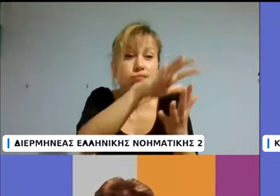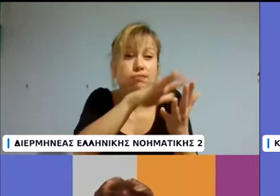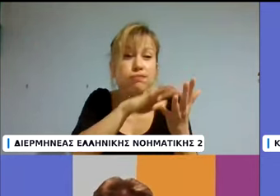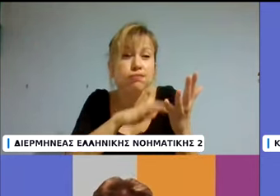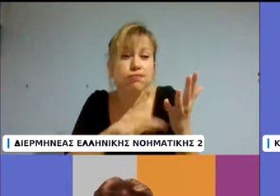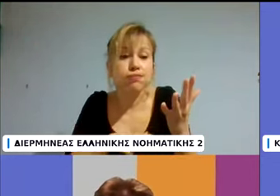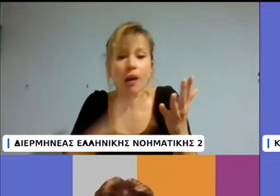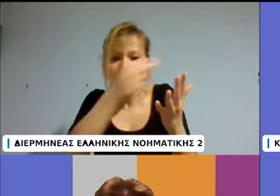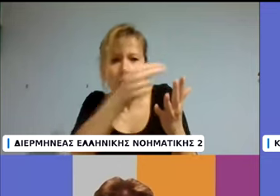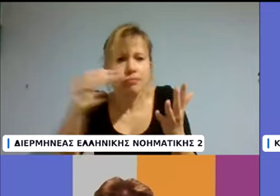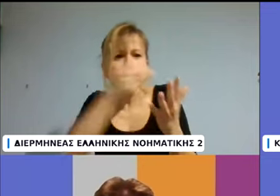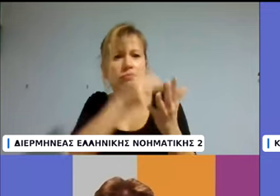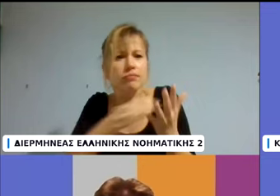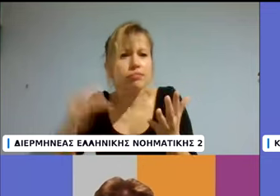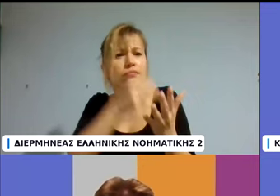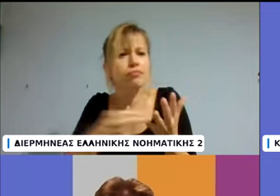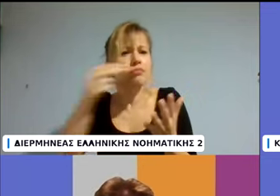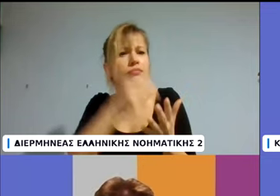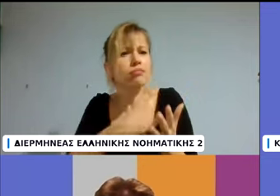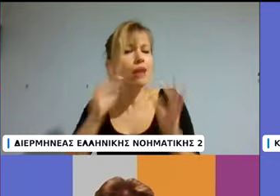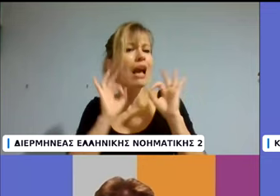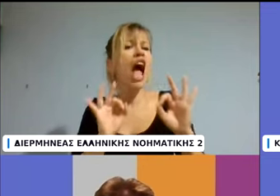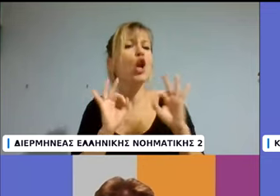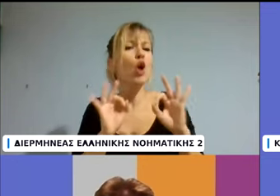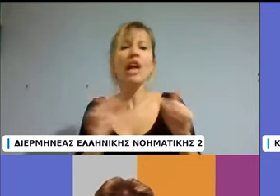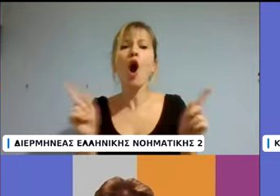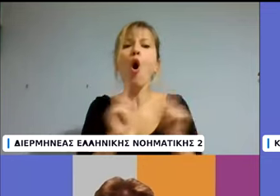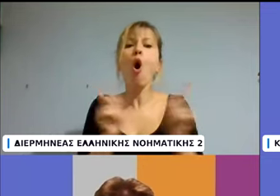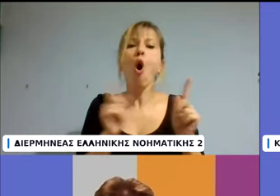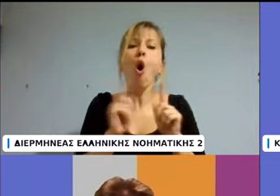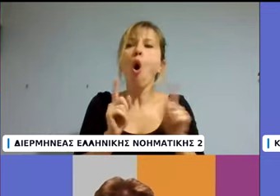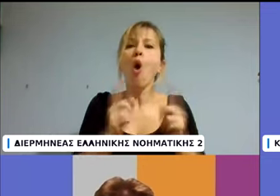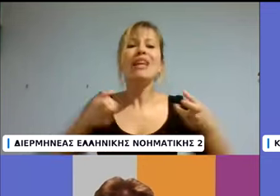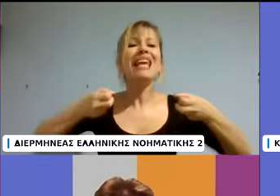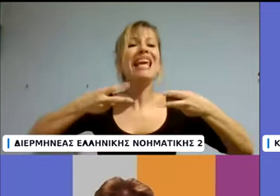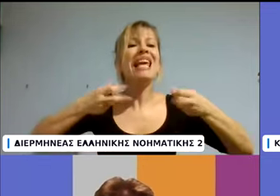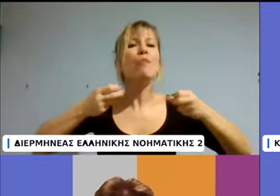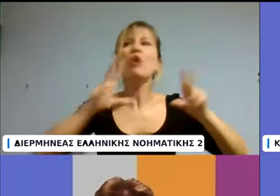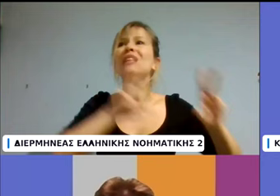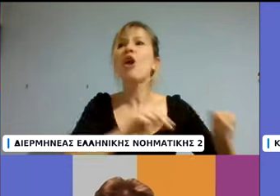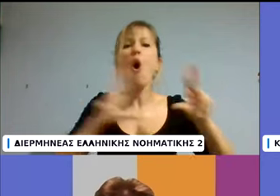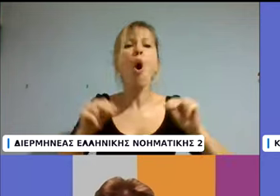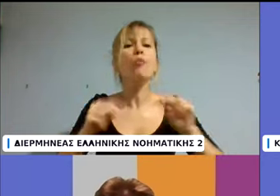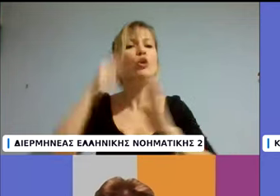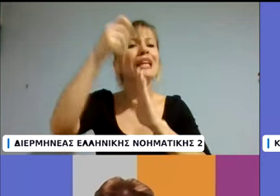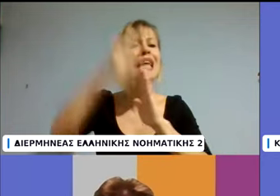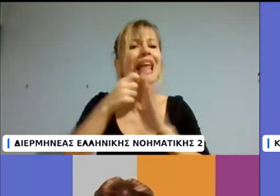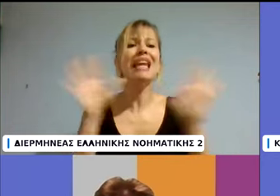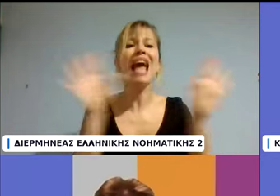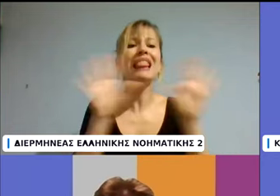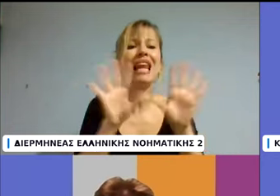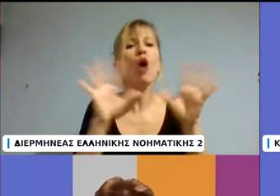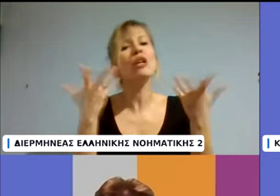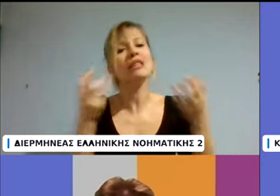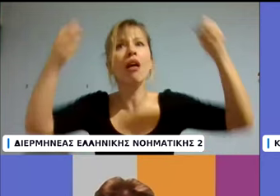πολλών γραμμών κειμένου δηλαδή, και όχι τη μορφή που έχουν οι υπότιτλοι στην τηλεόραση ή οι υπέρτιτλοι σε